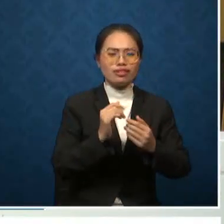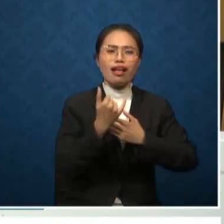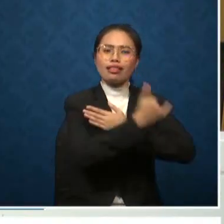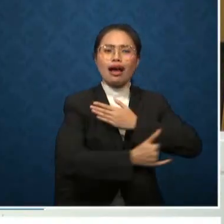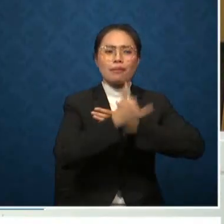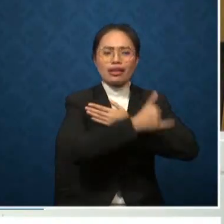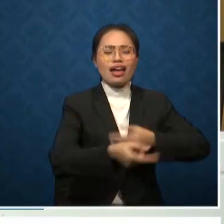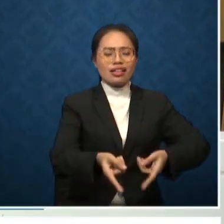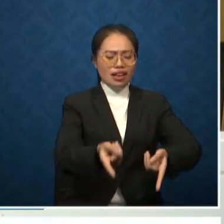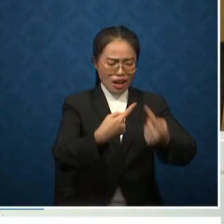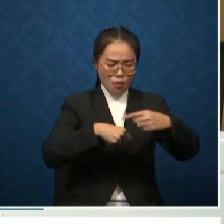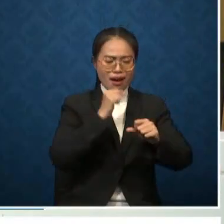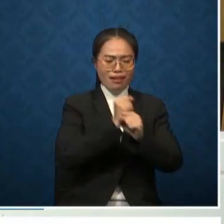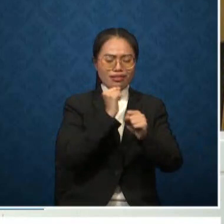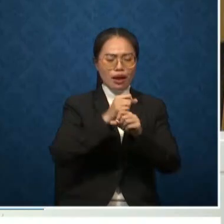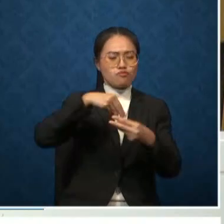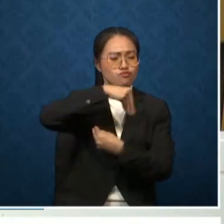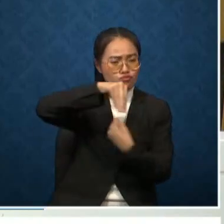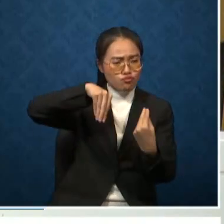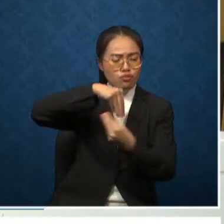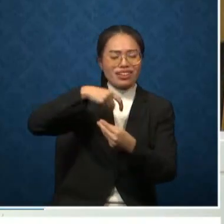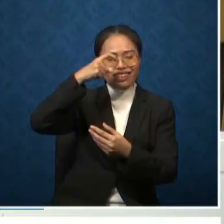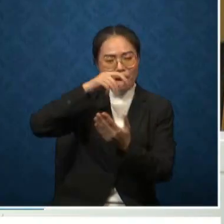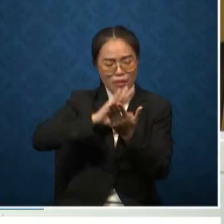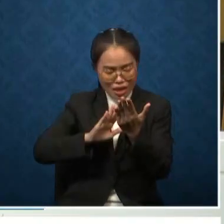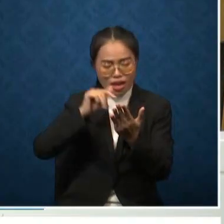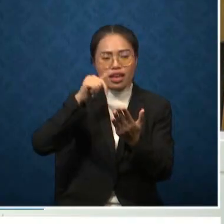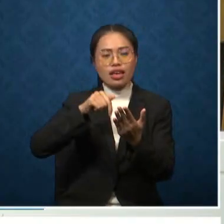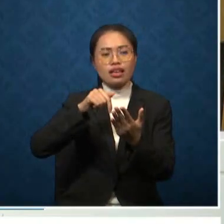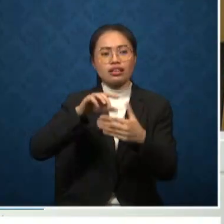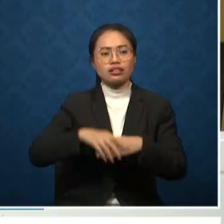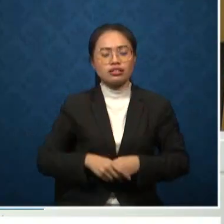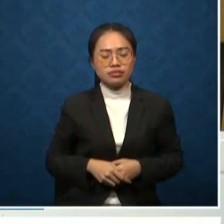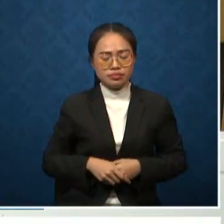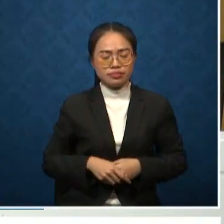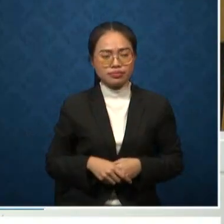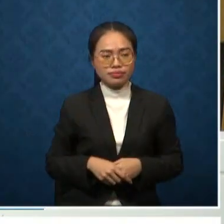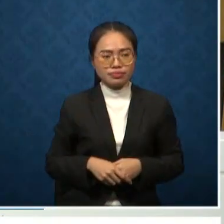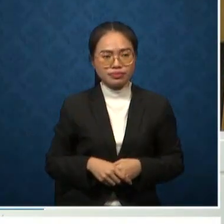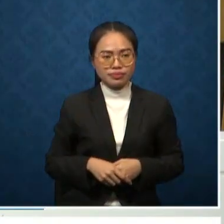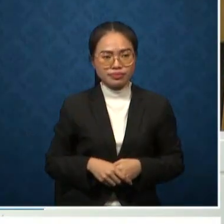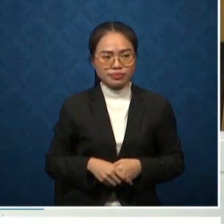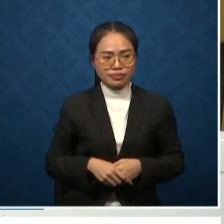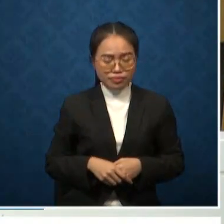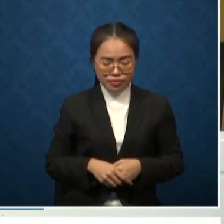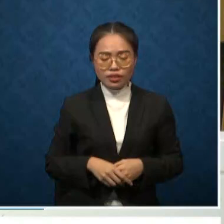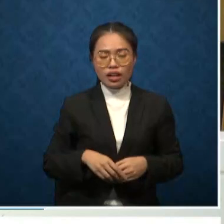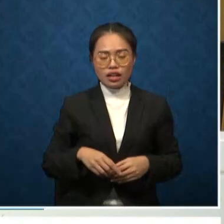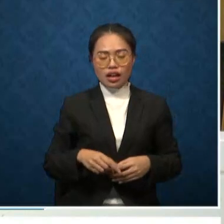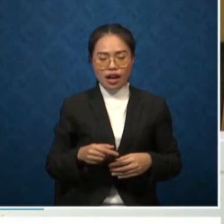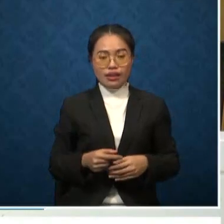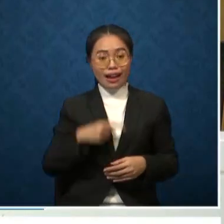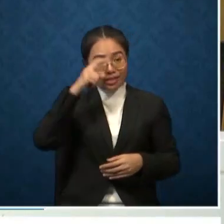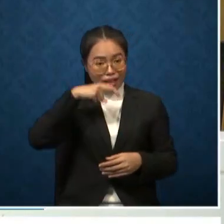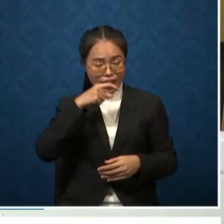กิจหรือมาพักอยู่อาศัยในประเทศของเรานะครับแต่ในทางกลับกันนั้นเราก็สามารถขอข้อมูลเ